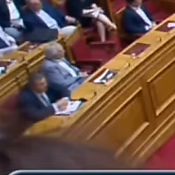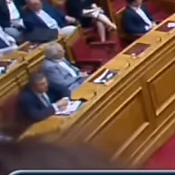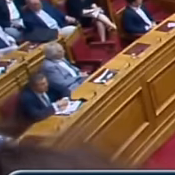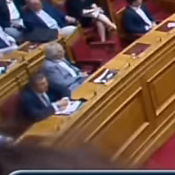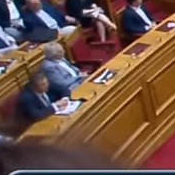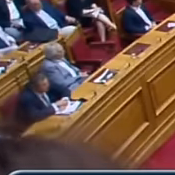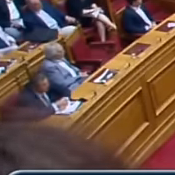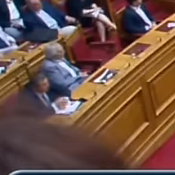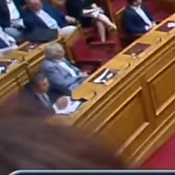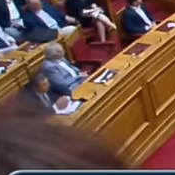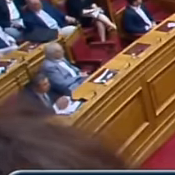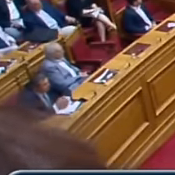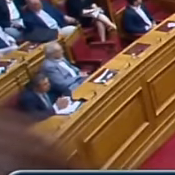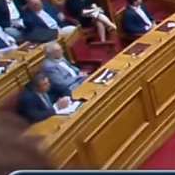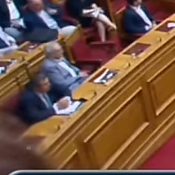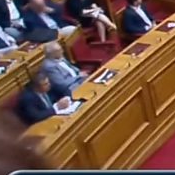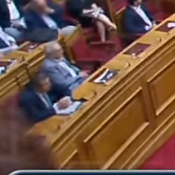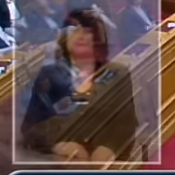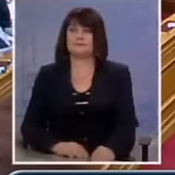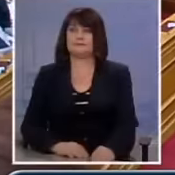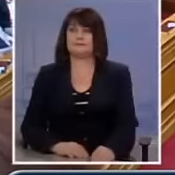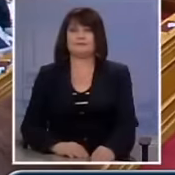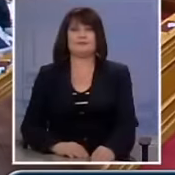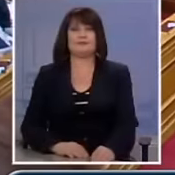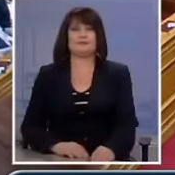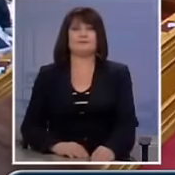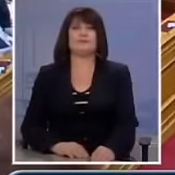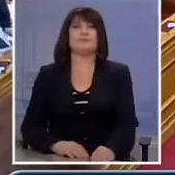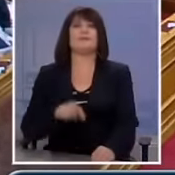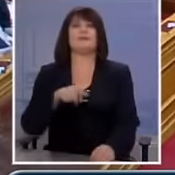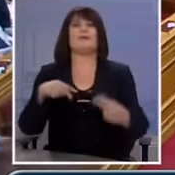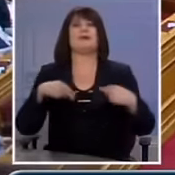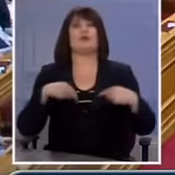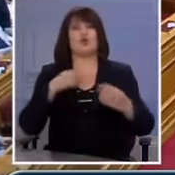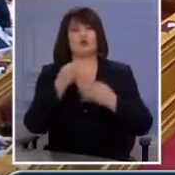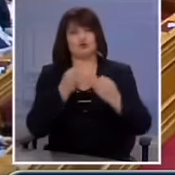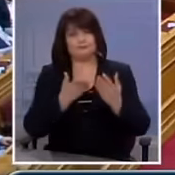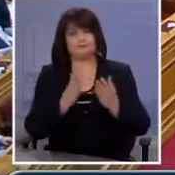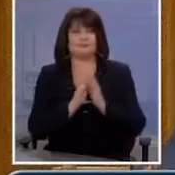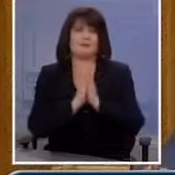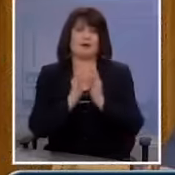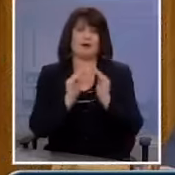Παρακαλώ να γίνει ησυχία. Κύριε Υπουργέ, έχετε το λόγο. Η πρόταση,